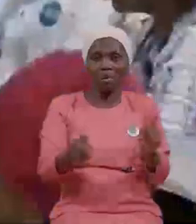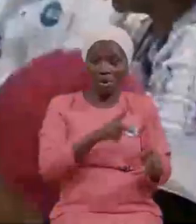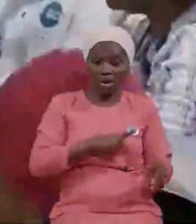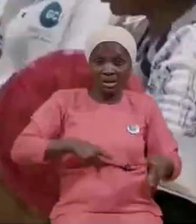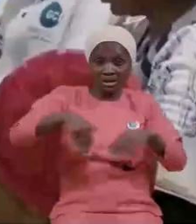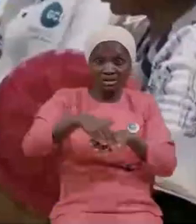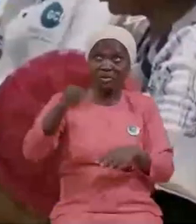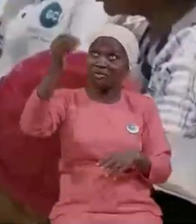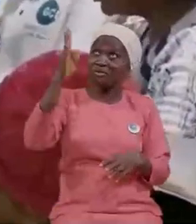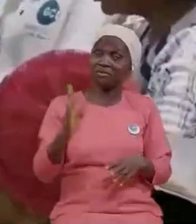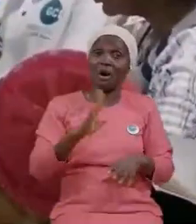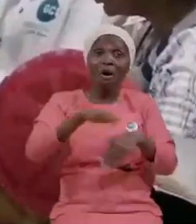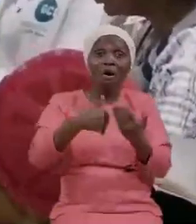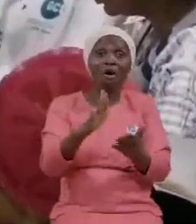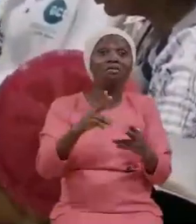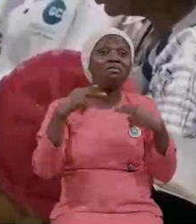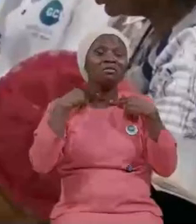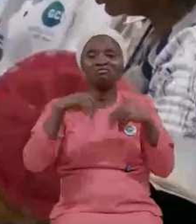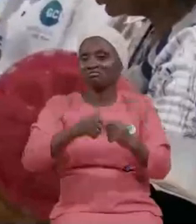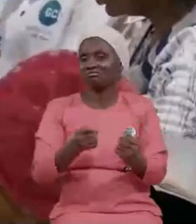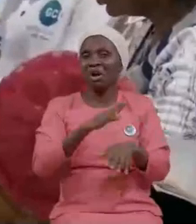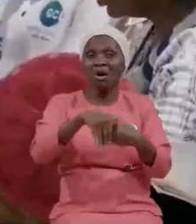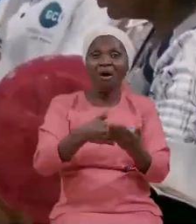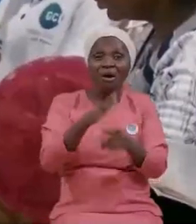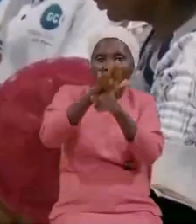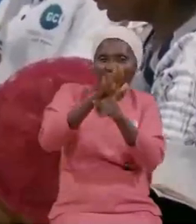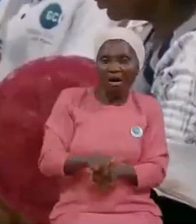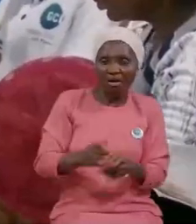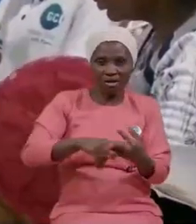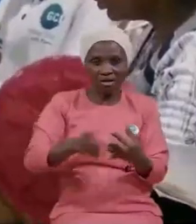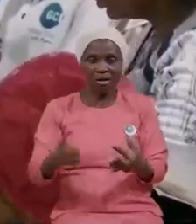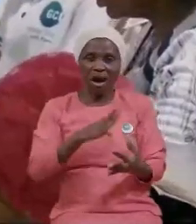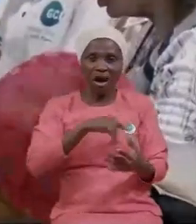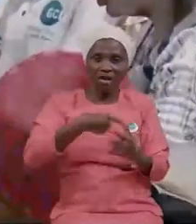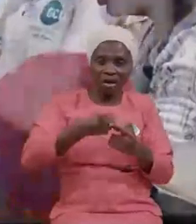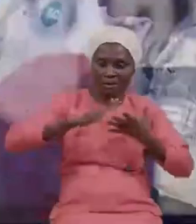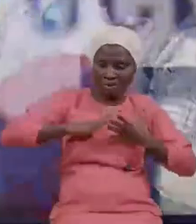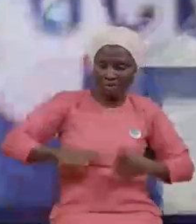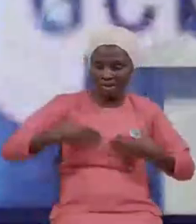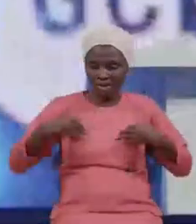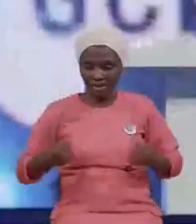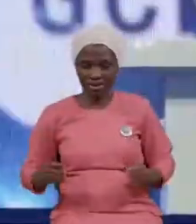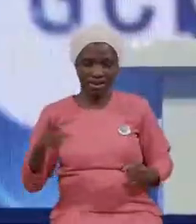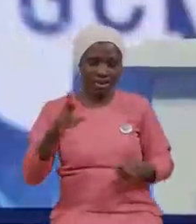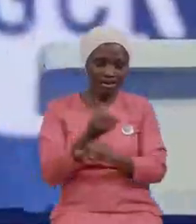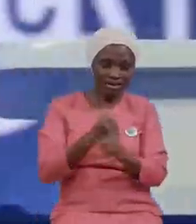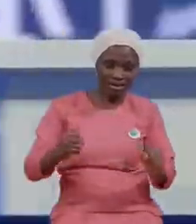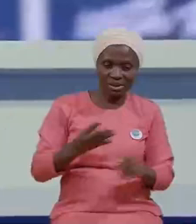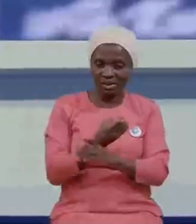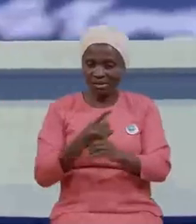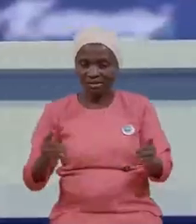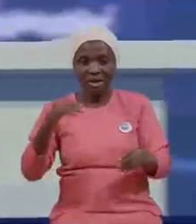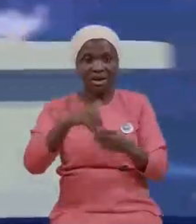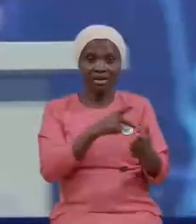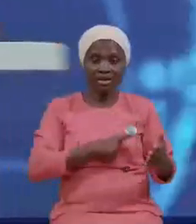brisés, les oppressions sont ôtées. Il y a la paix, il y a la guérison, il y a la délivrance dans le royaume de